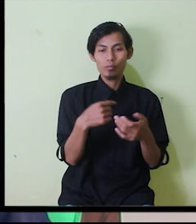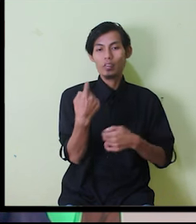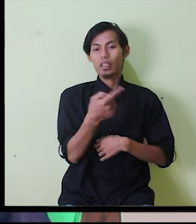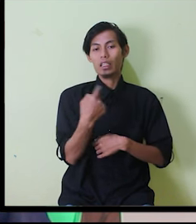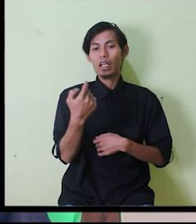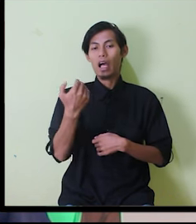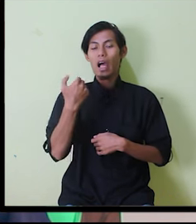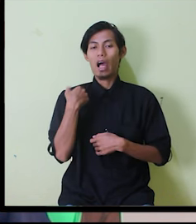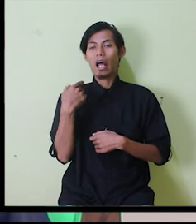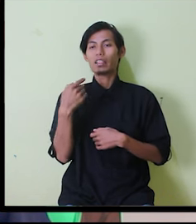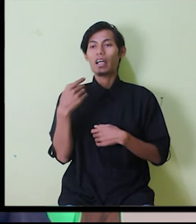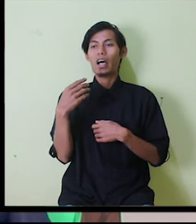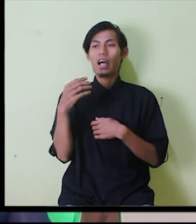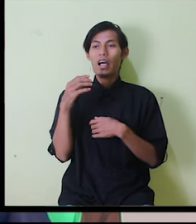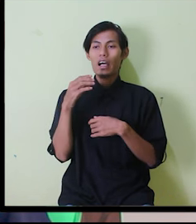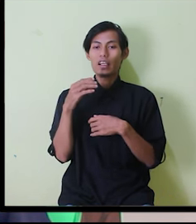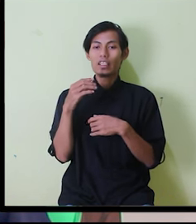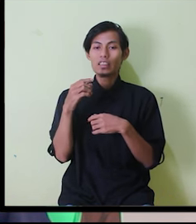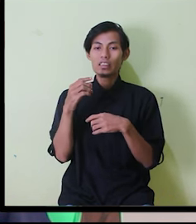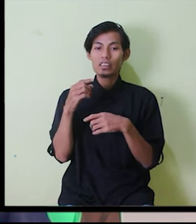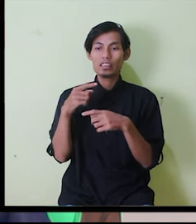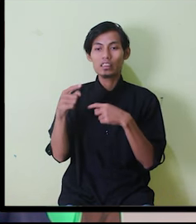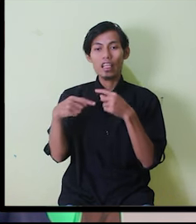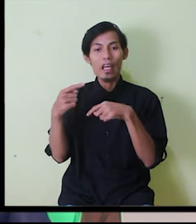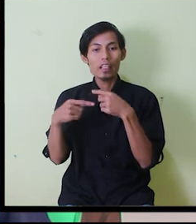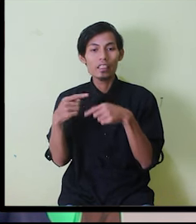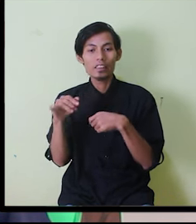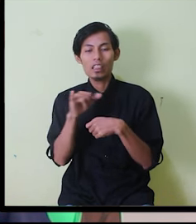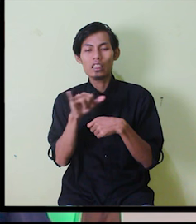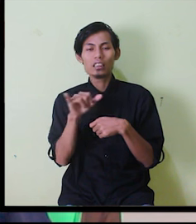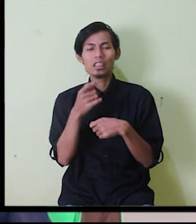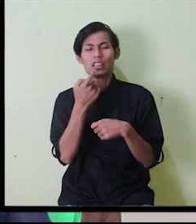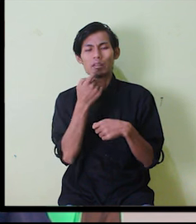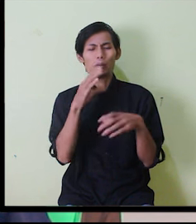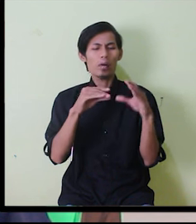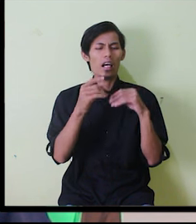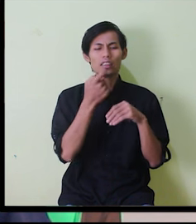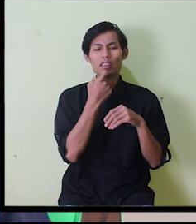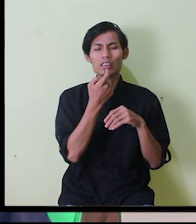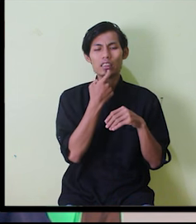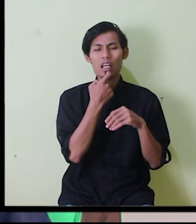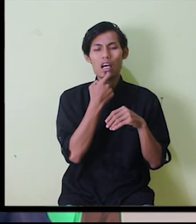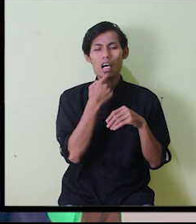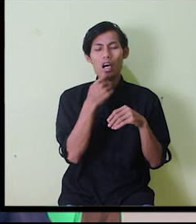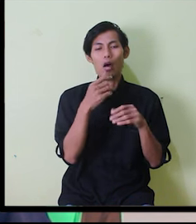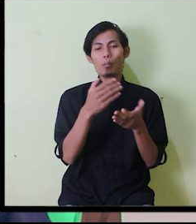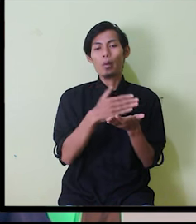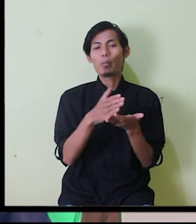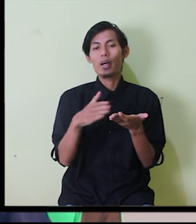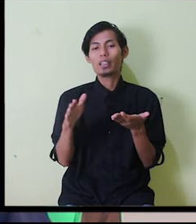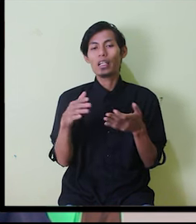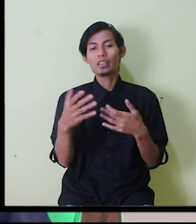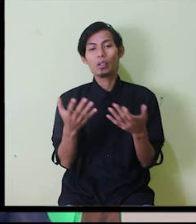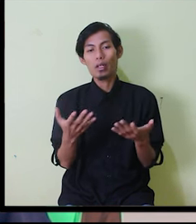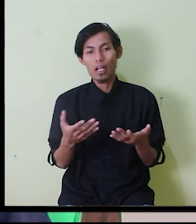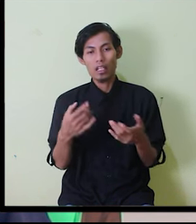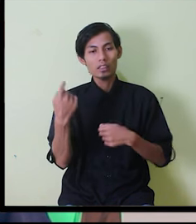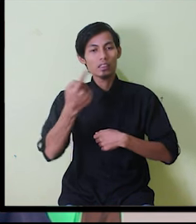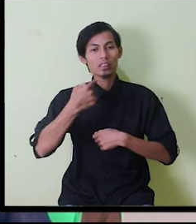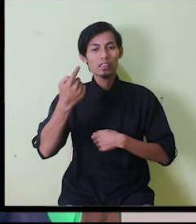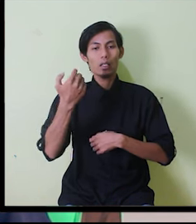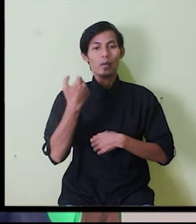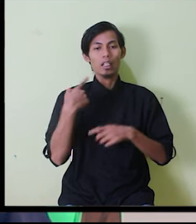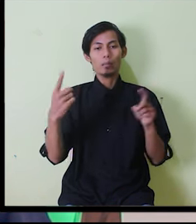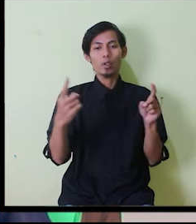pembagian ada catatannya dan dicatat sama teman-teman nanti sat bulan sekali atau ee setiap kali ada pertemuan